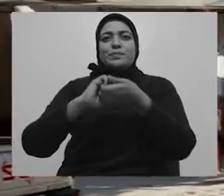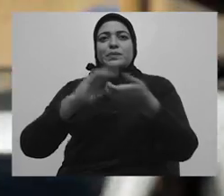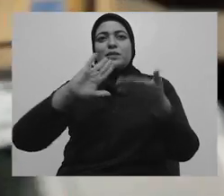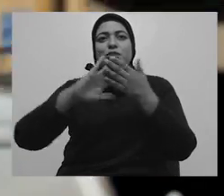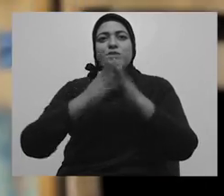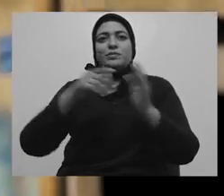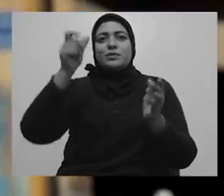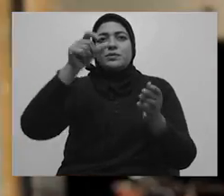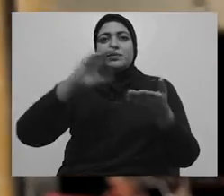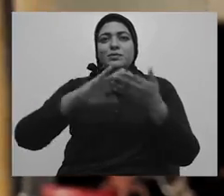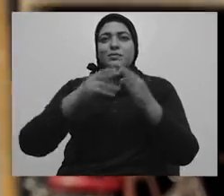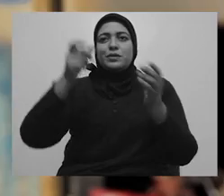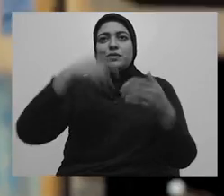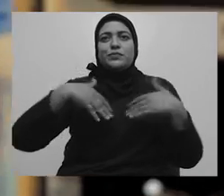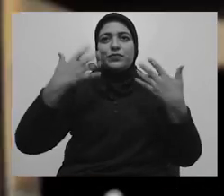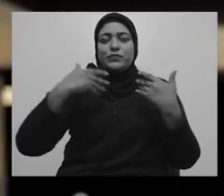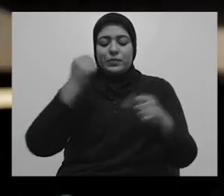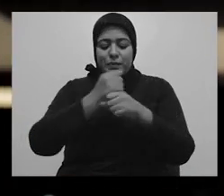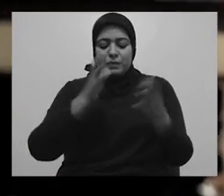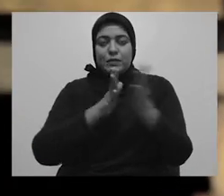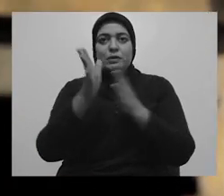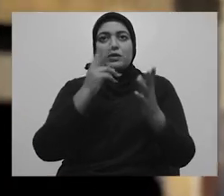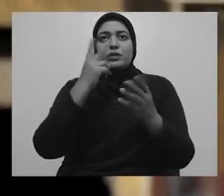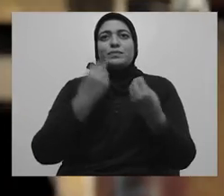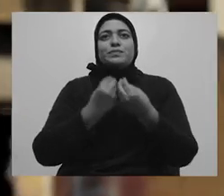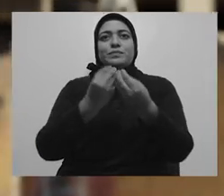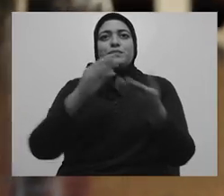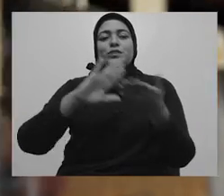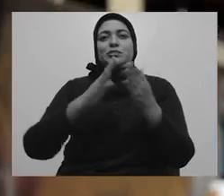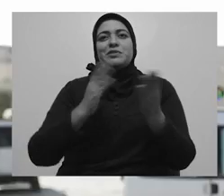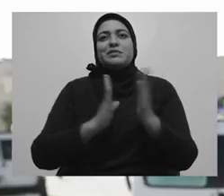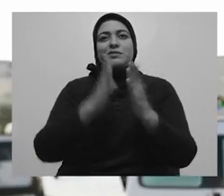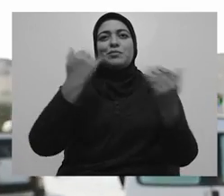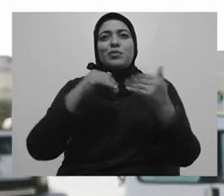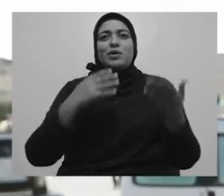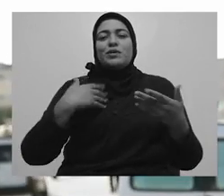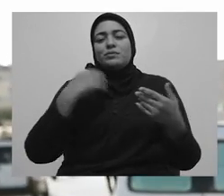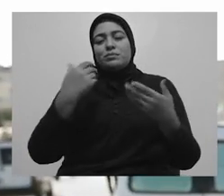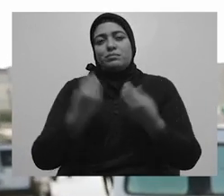الصالحي، عضوة بجمعية مسرح المدينة. أنا لهي بالأنشطة.